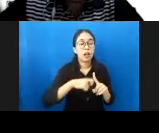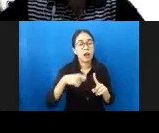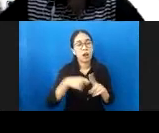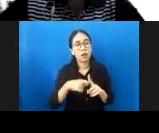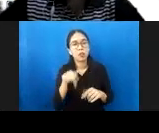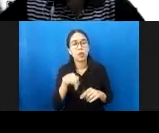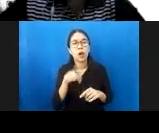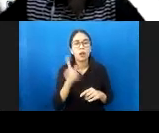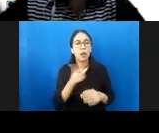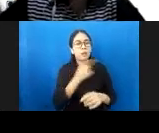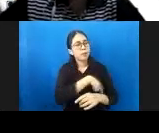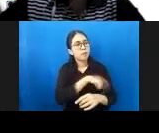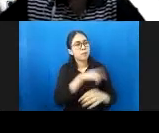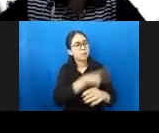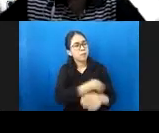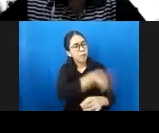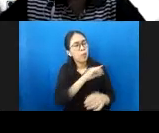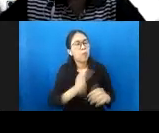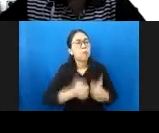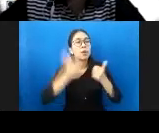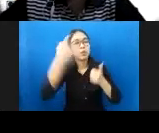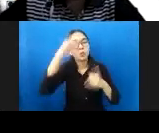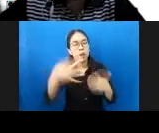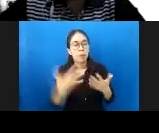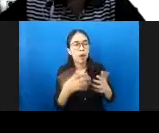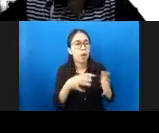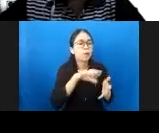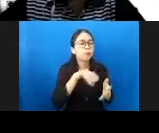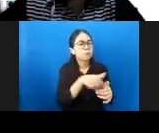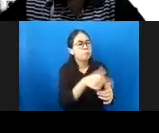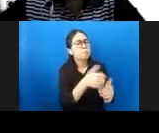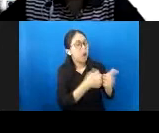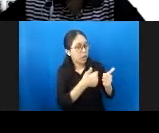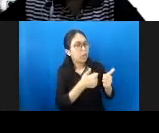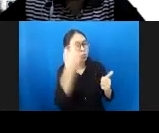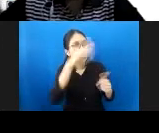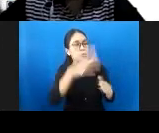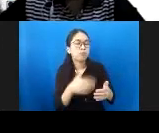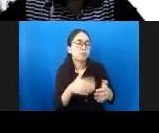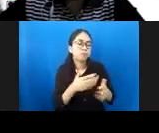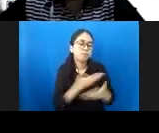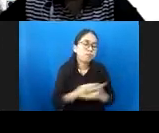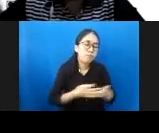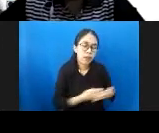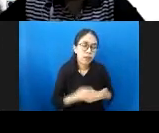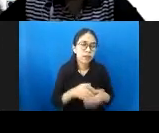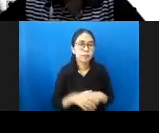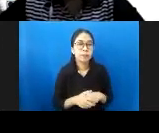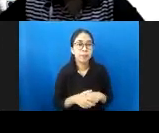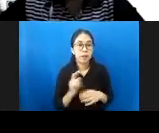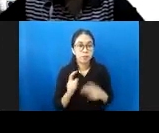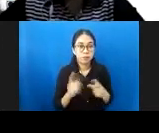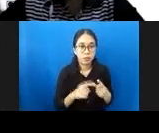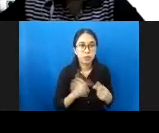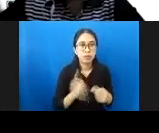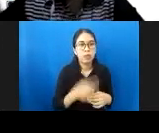yang baik dalam tata laksana bayi, ya, atau balita. Kasus kedua ada anak usia 4,5 tahun, demam